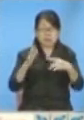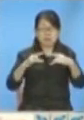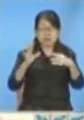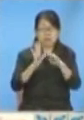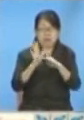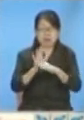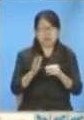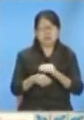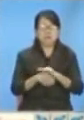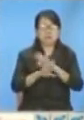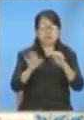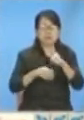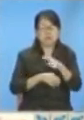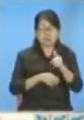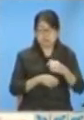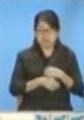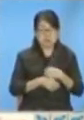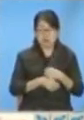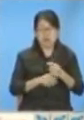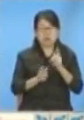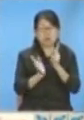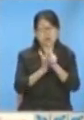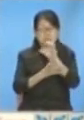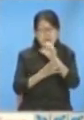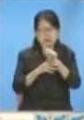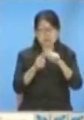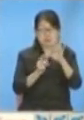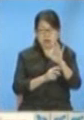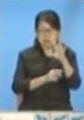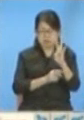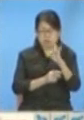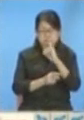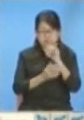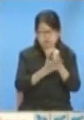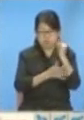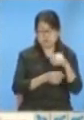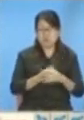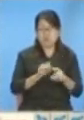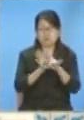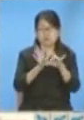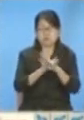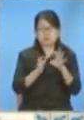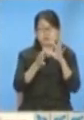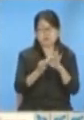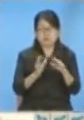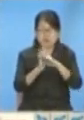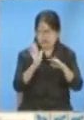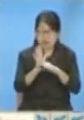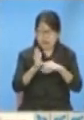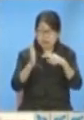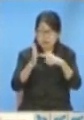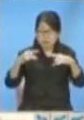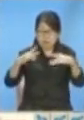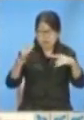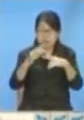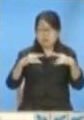ให้พูดเลยเนี่ยผมคิดว่าไม่เป็นไปตามข้อ97ประการสุดท้ายครับในเรื่องของการขัดกับหลักการหรือไม่